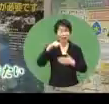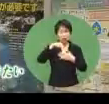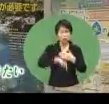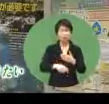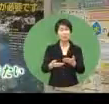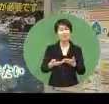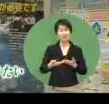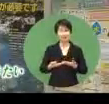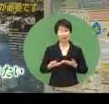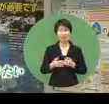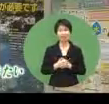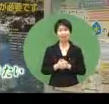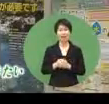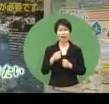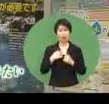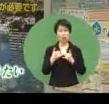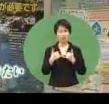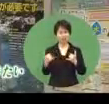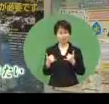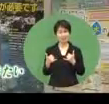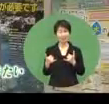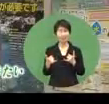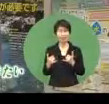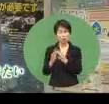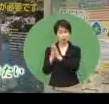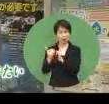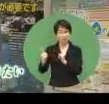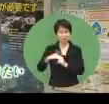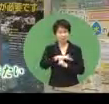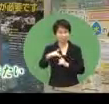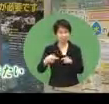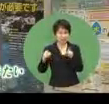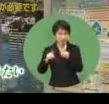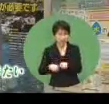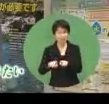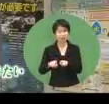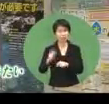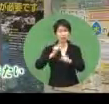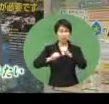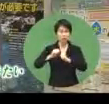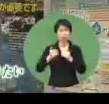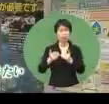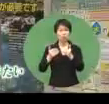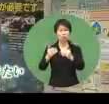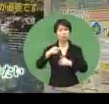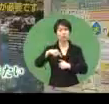ただきましてですね、私たちと県民の皆さんで共に取り組みを進